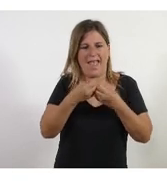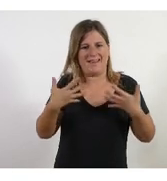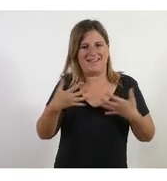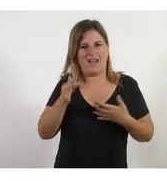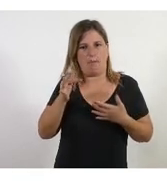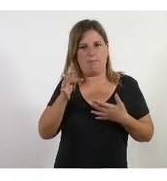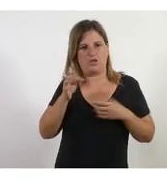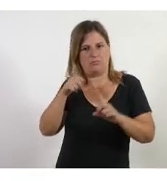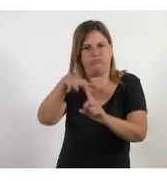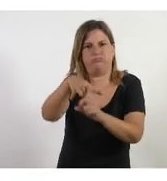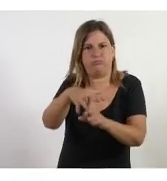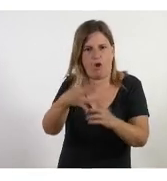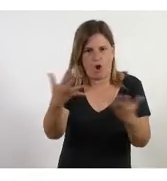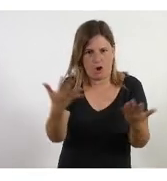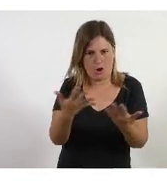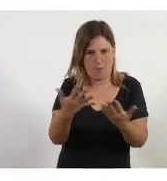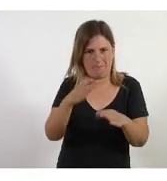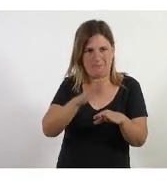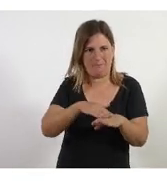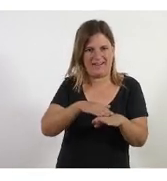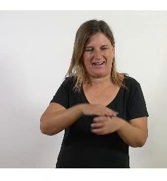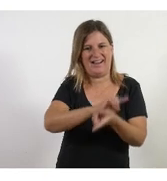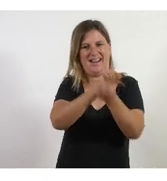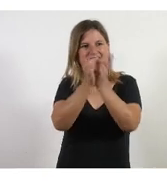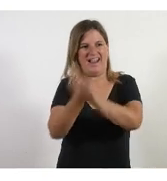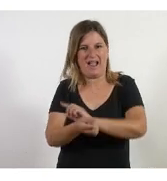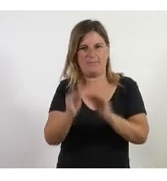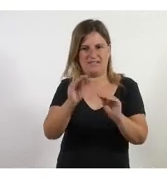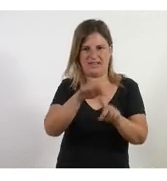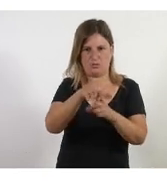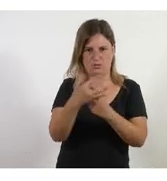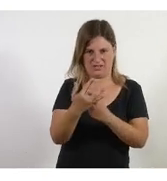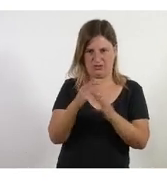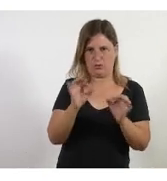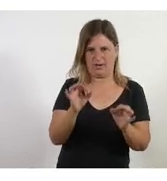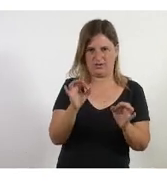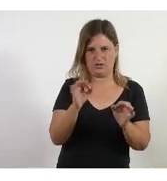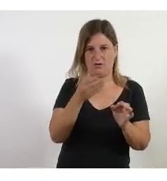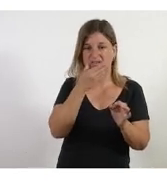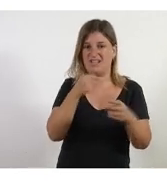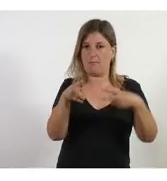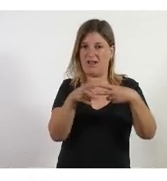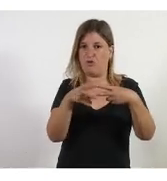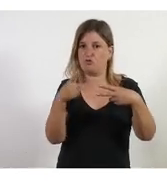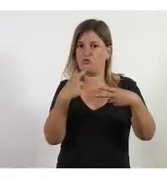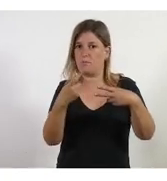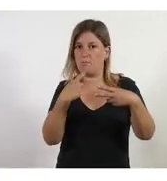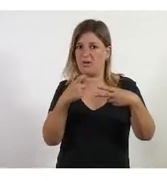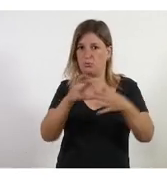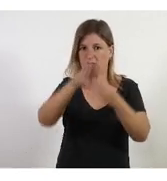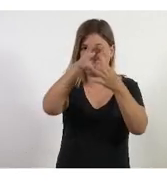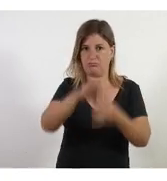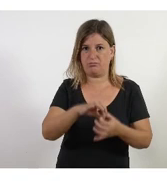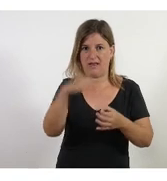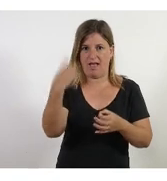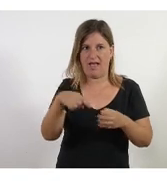energia o aconseguir que fessin aquest estat, canvi d'estat que tu ens comentaves. Ens fa aquestes dues preguntes i jo crec que lliguen, no? Perquè és Sí. com ell transmet